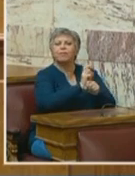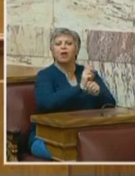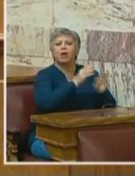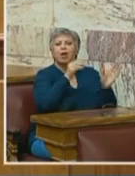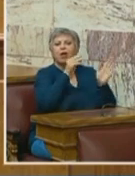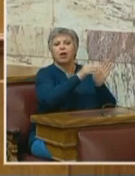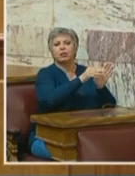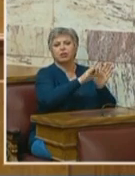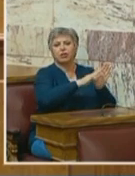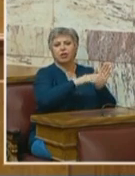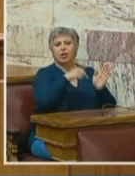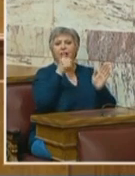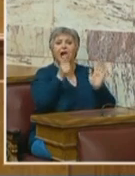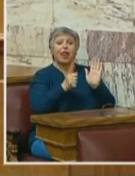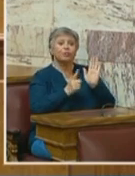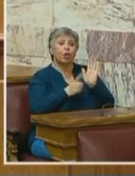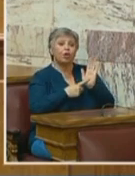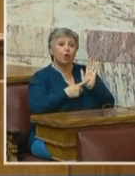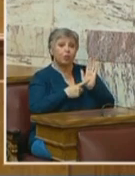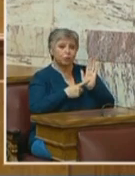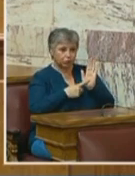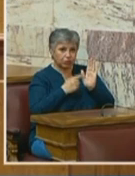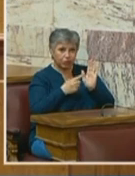από κανέναν δικονομικό κανόνα. Θα τα πείτε μετά.